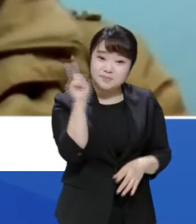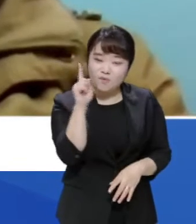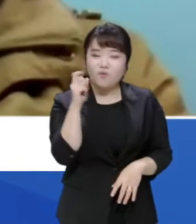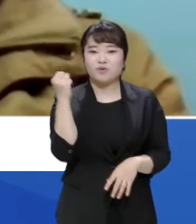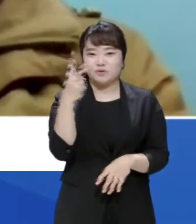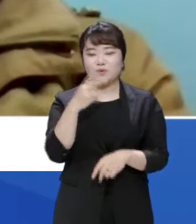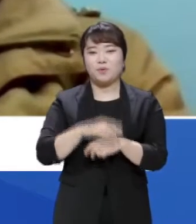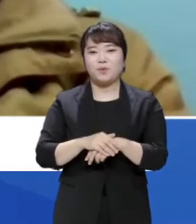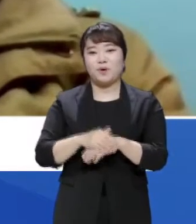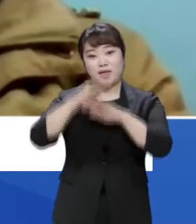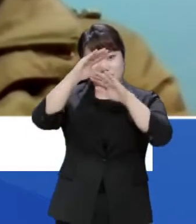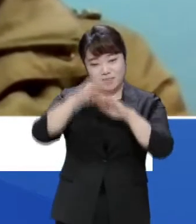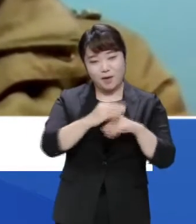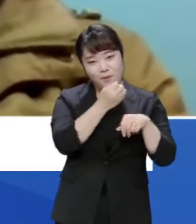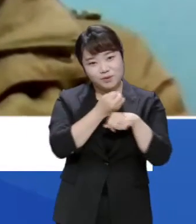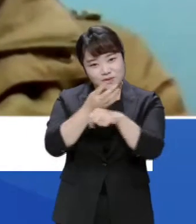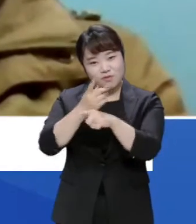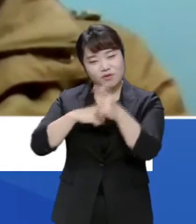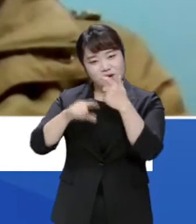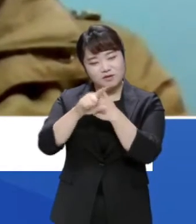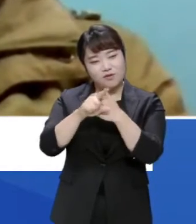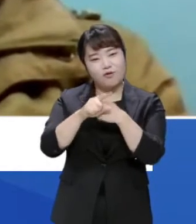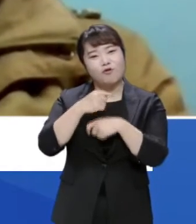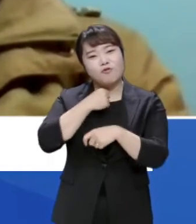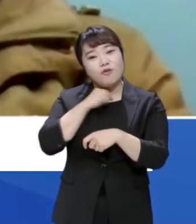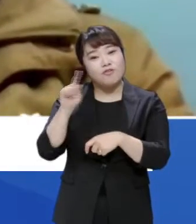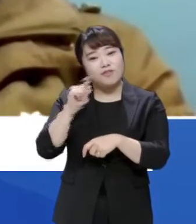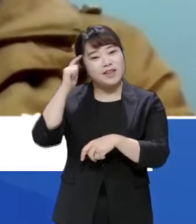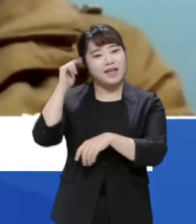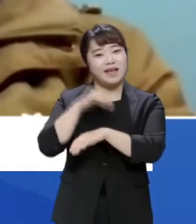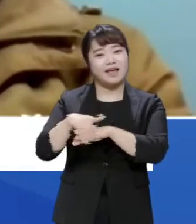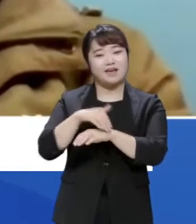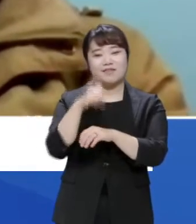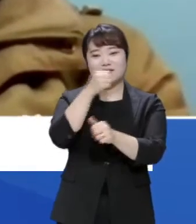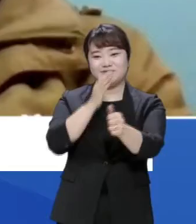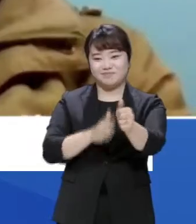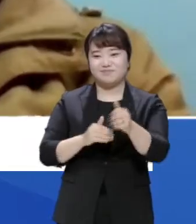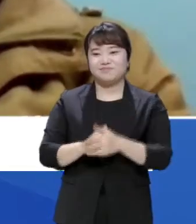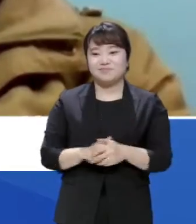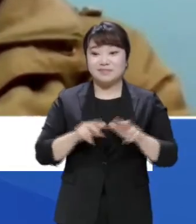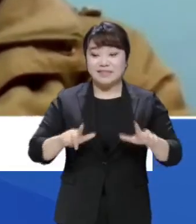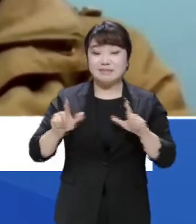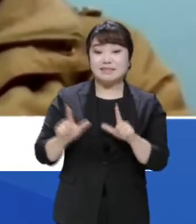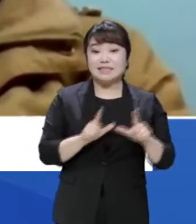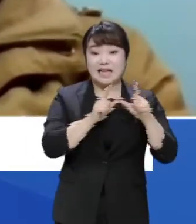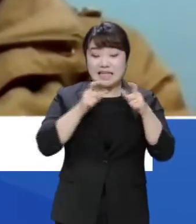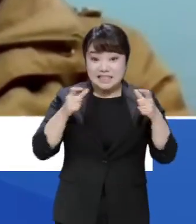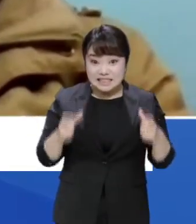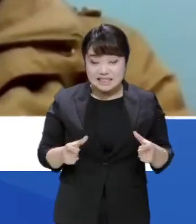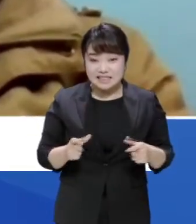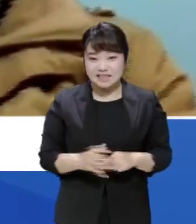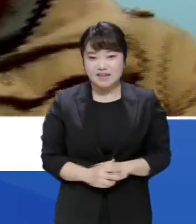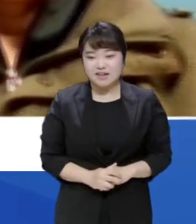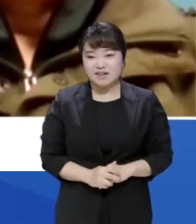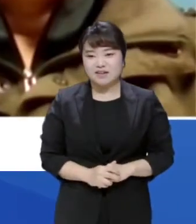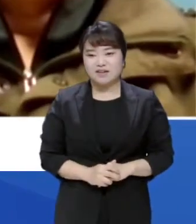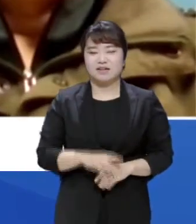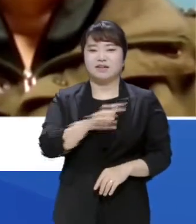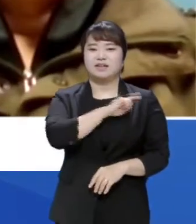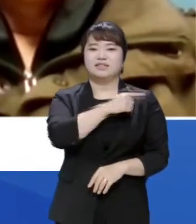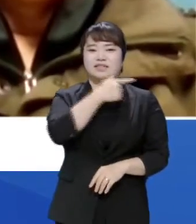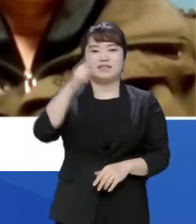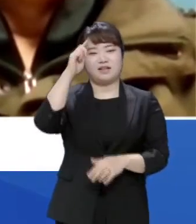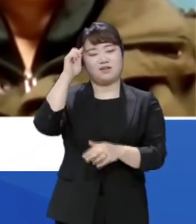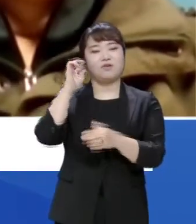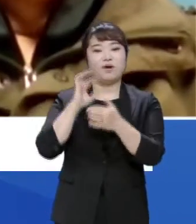무엇이고, 또 어떤 내용들을 좀더 공유하고 싶은지도 계획에 대해서도 좀 말씀해 일단 뭐 제가 주시죠. 살고 있는 지역에 대한 문제가 가장